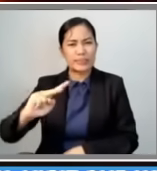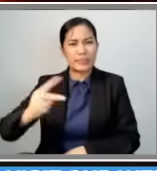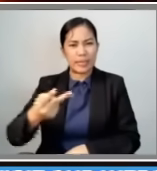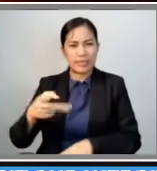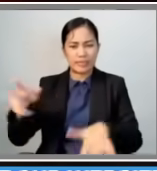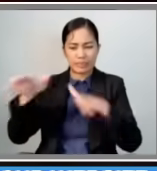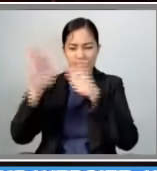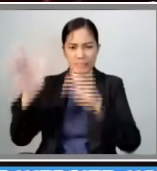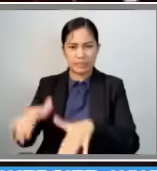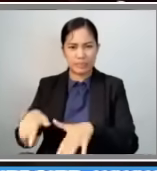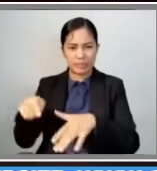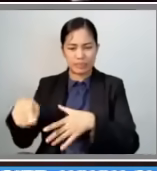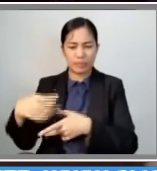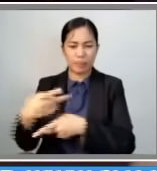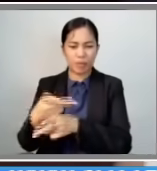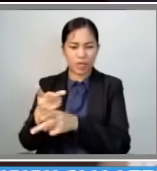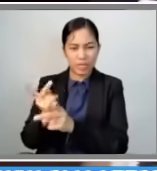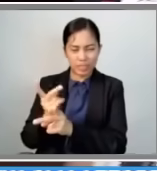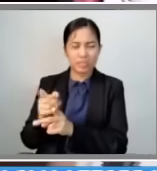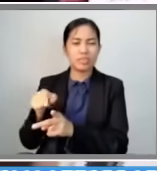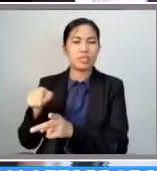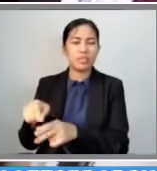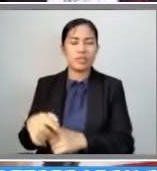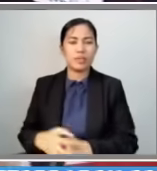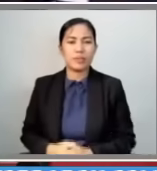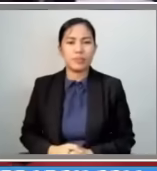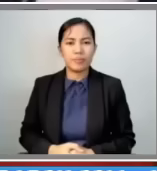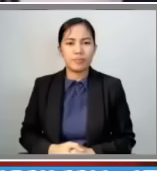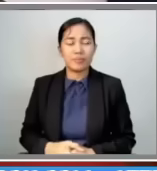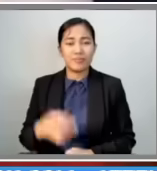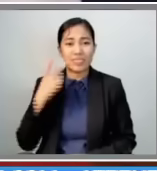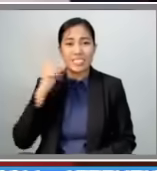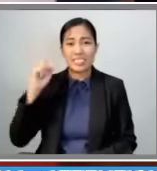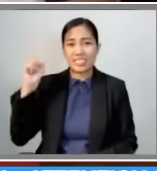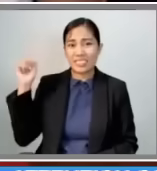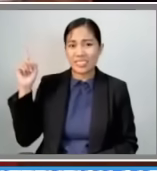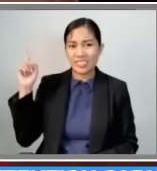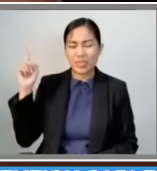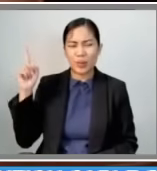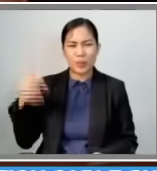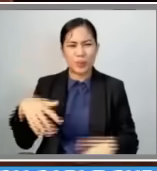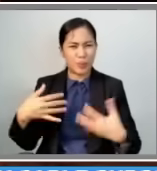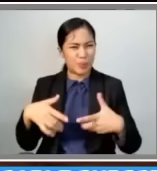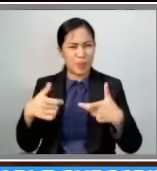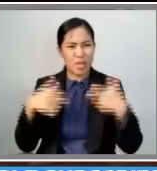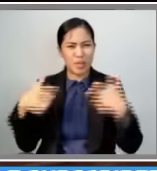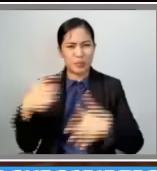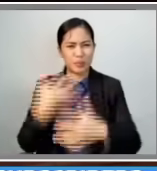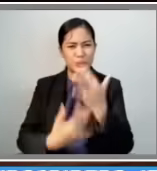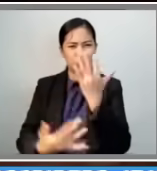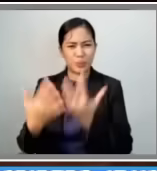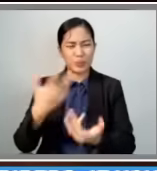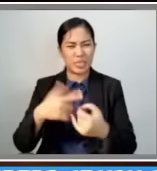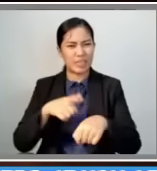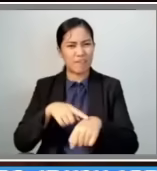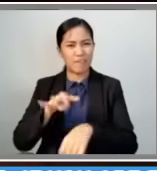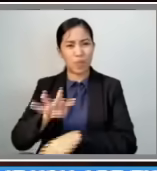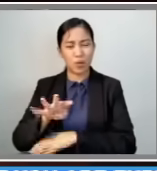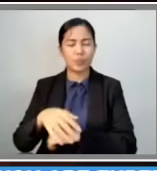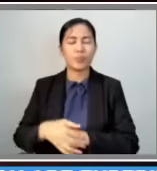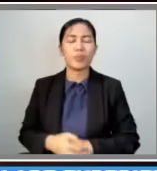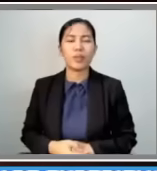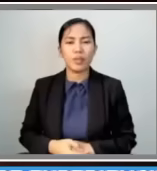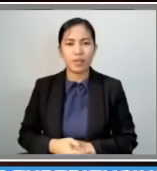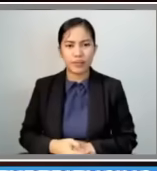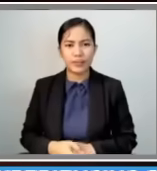na ng umaga, ganito pa rin kalaki yung apoy na tumutupok sa isang warehouse dito sa bayan ng Pulilan. Pahirapan ang operasyon ng mga bumbero dahil sa